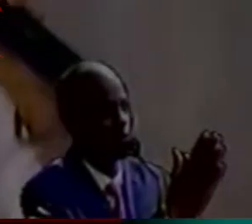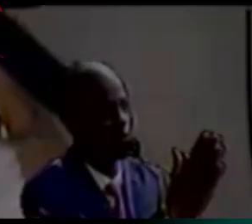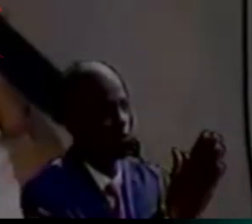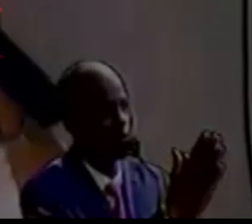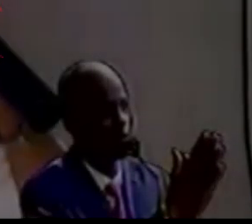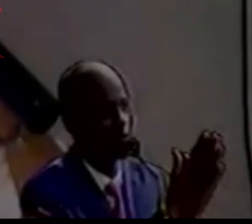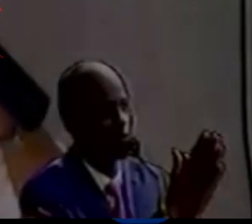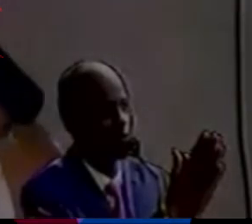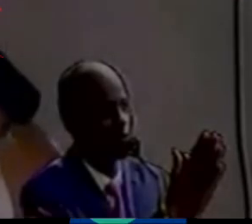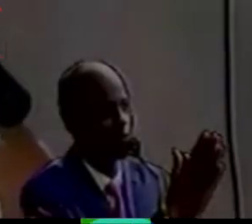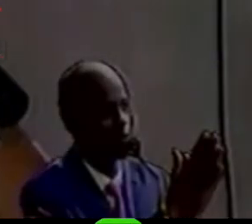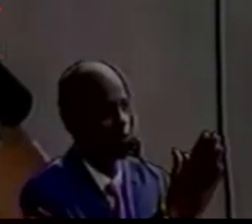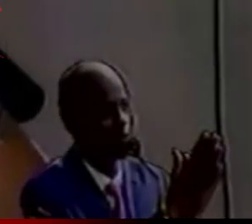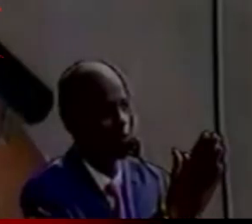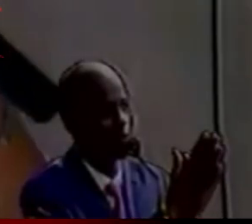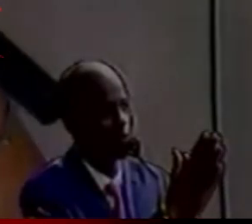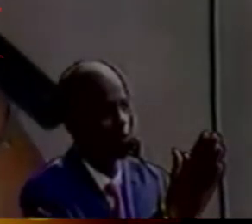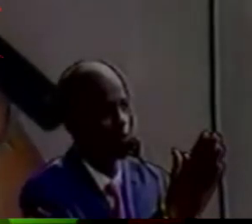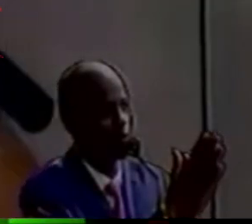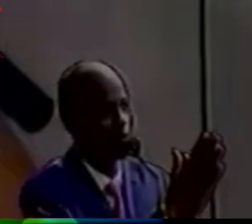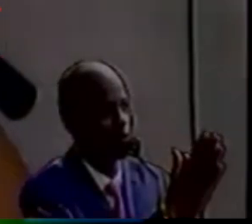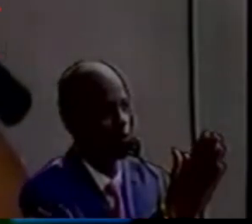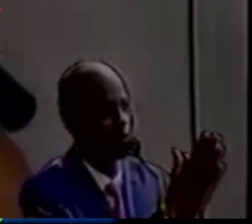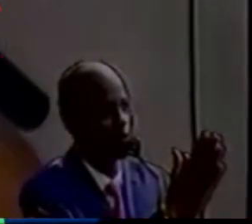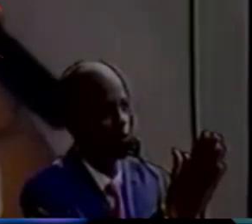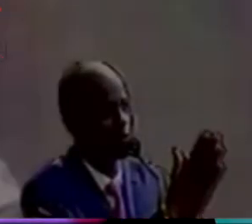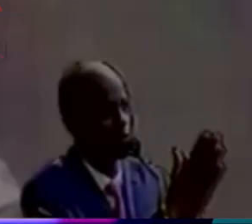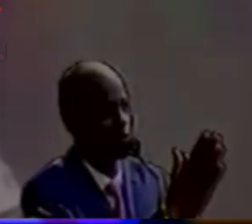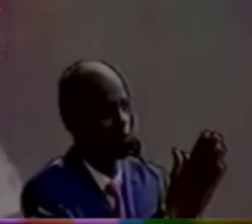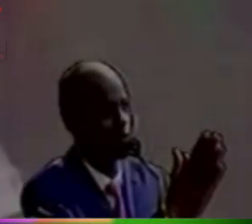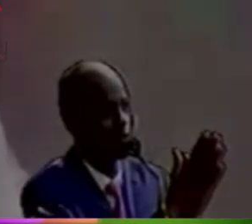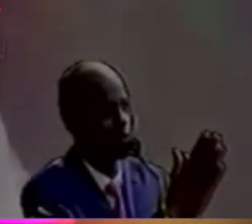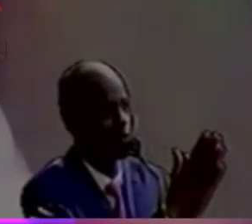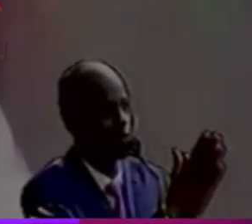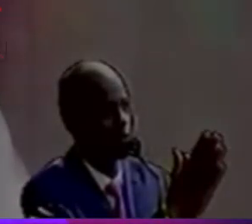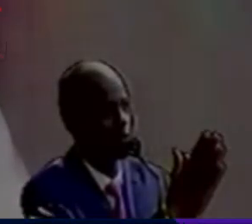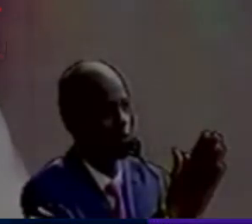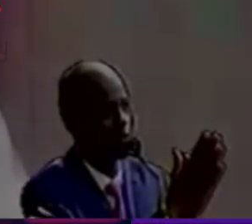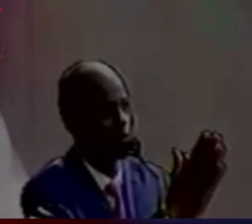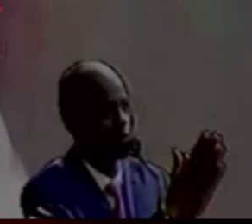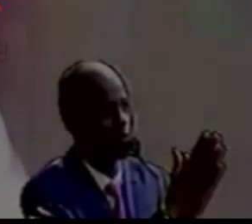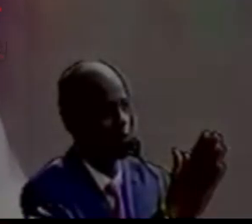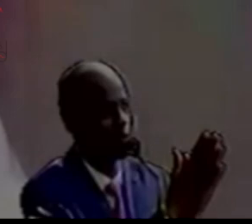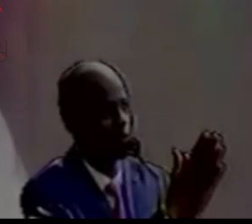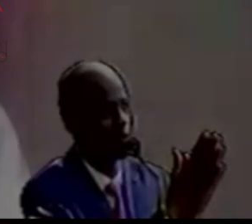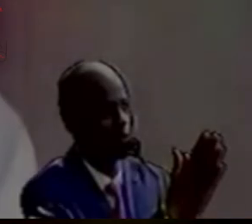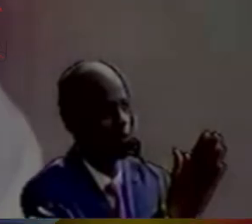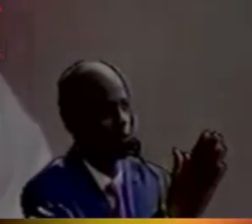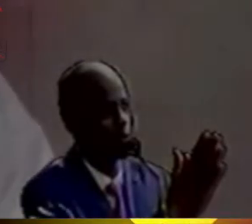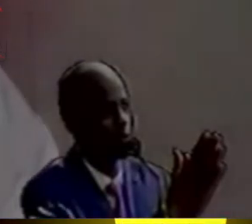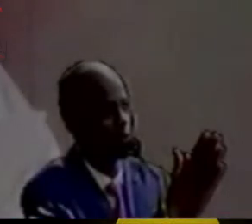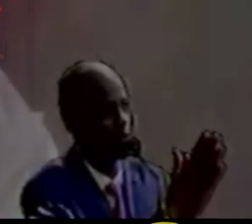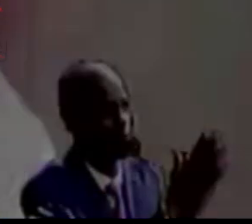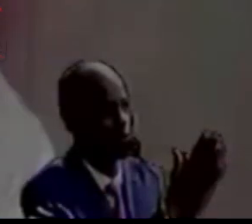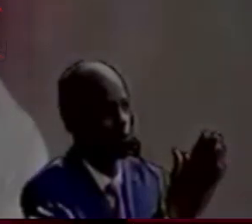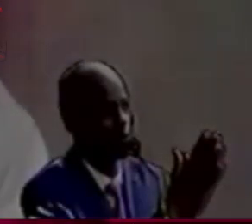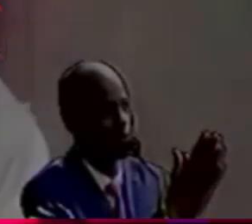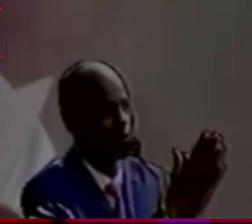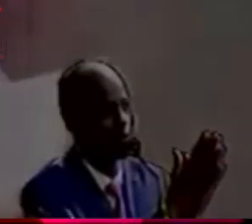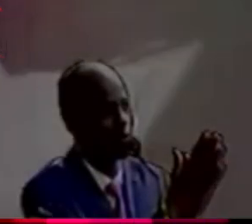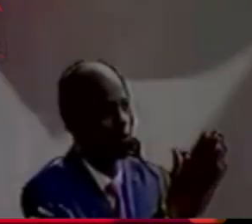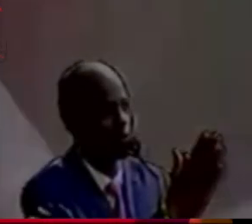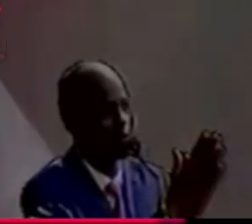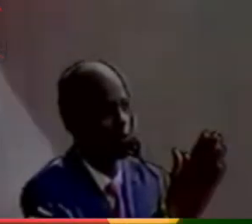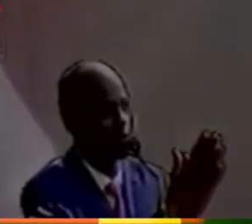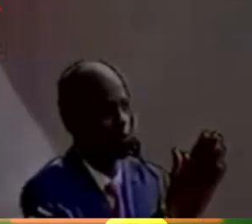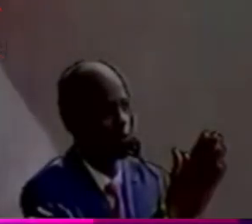dans le sud, et un côté dans l'île et un côté dans le Grandas, ou comme ça. Nous avons pris là, nous avons des petits sacs, nous avons des grands sacs, nous avons des savons,